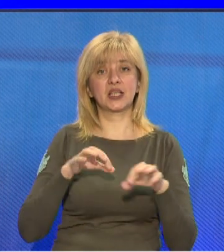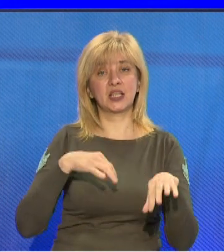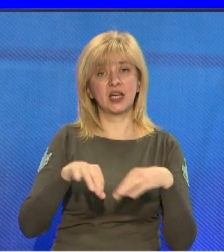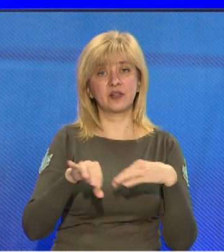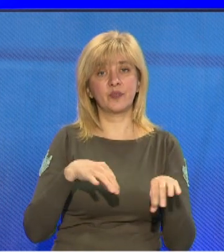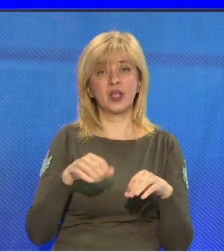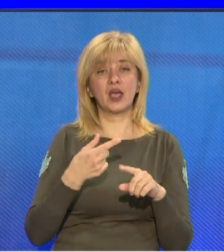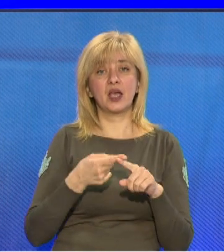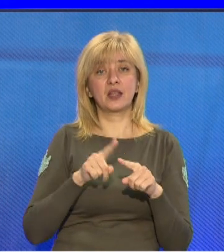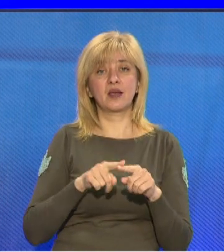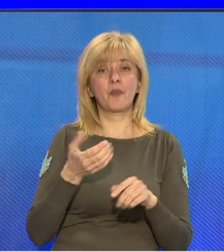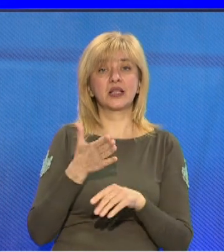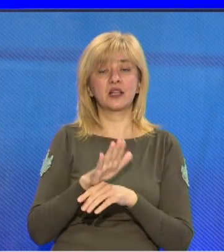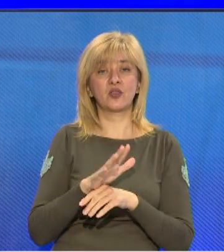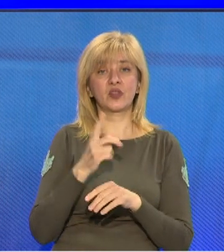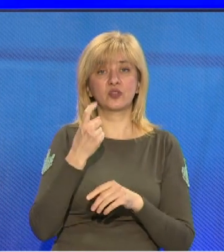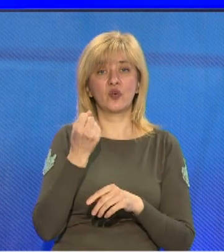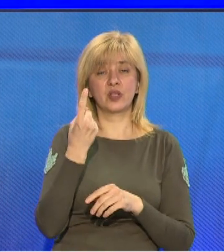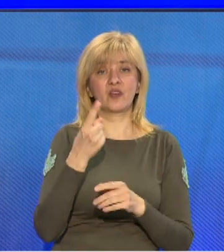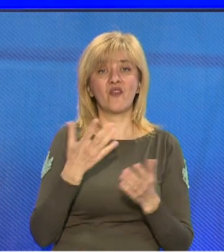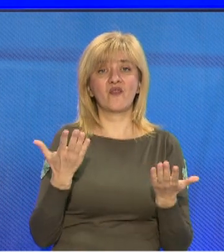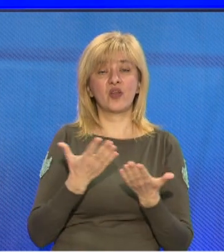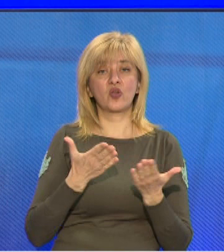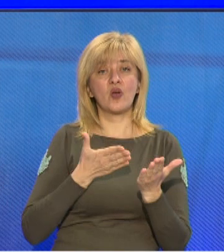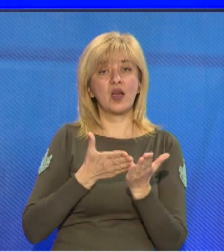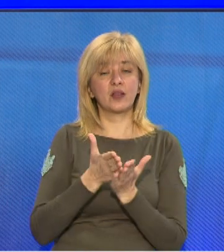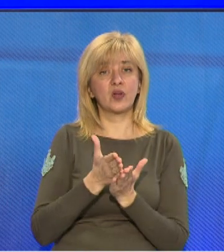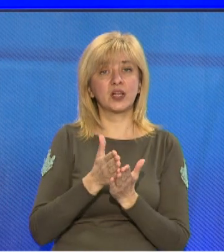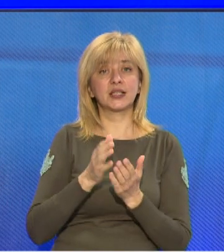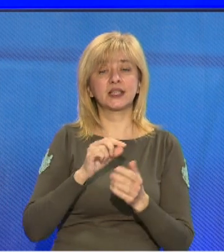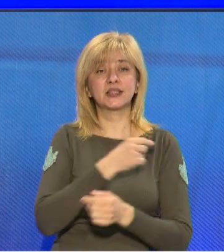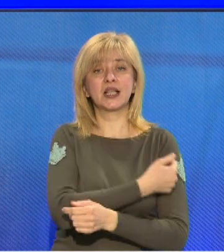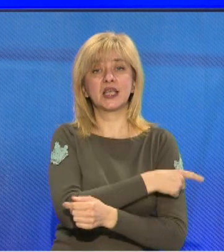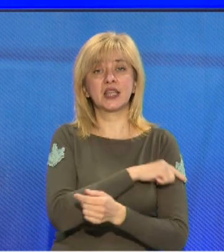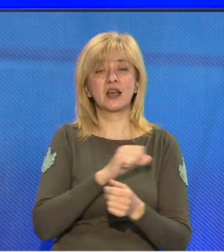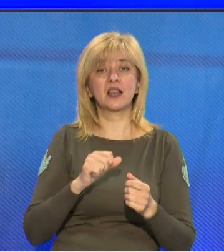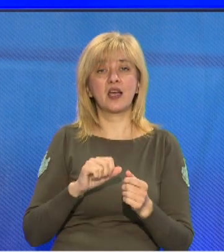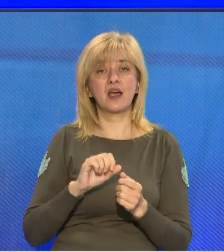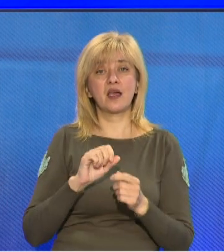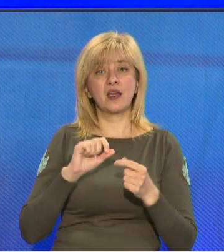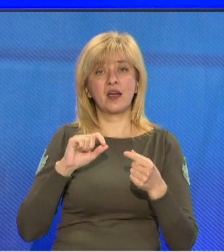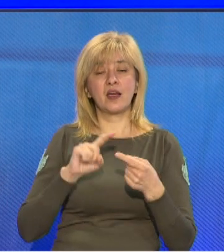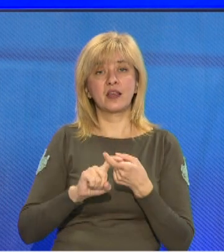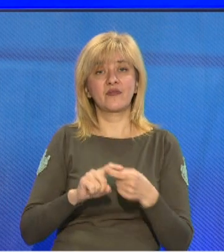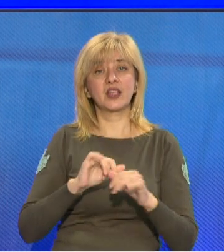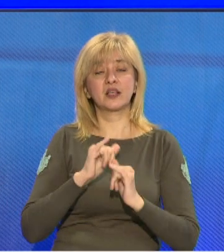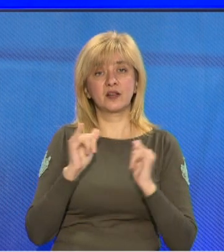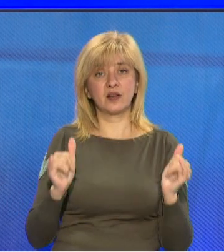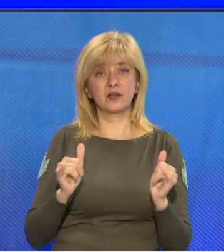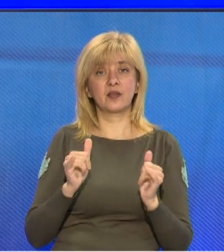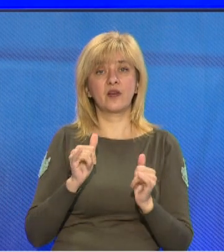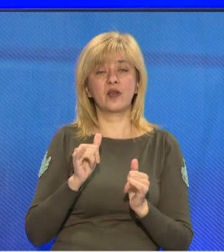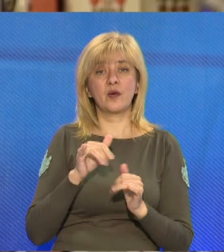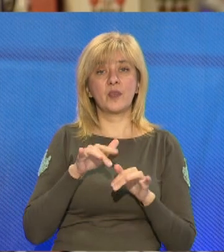пастановы, у якой актуалізаваны санітарна-проціэпідэмічныя мерапрыемствы ў перыяд рэгістрацыі выпадкаў інфекцыі